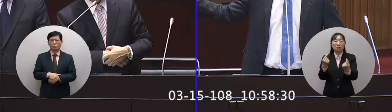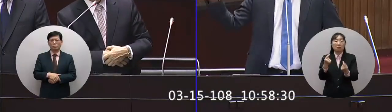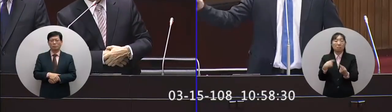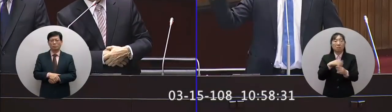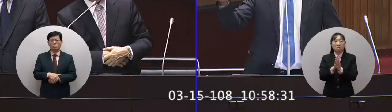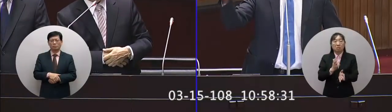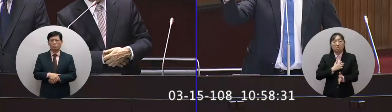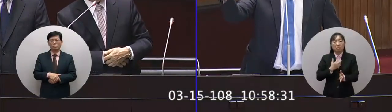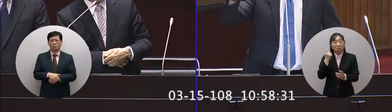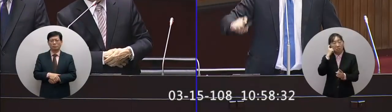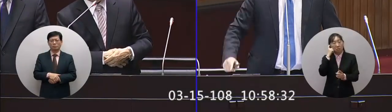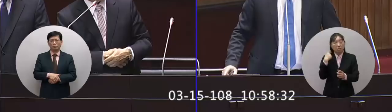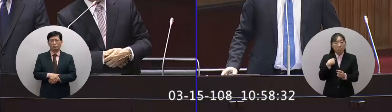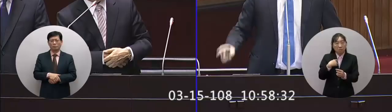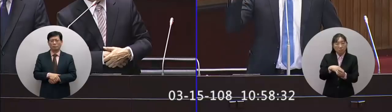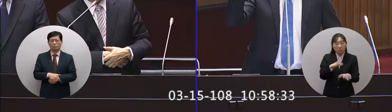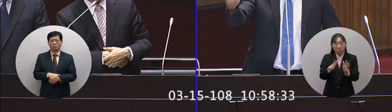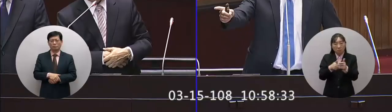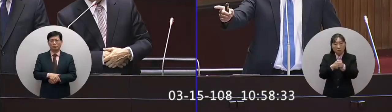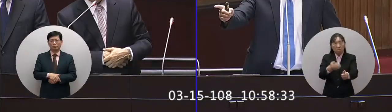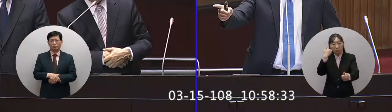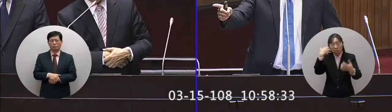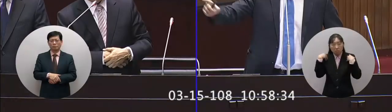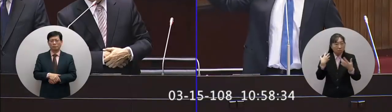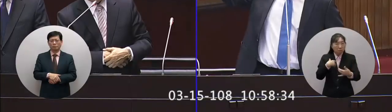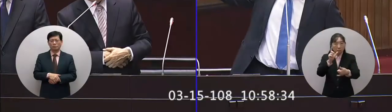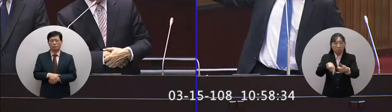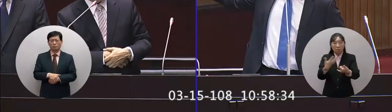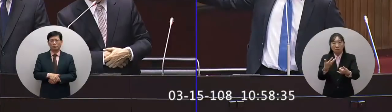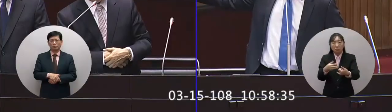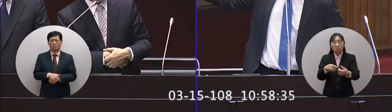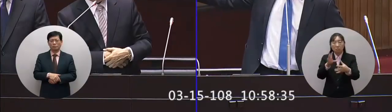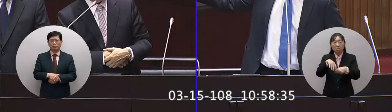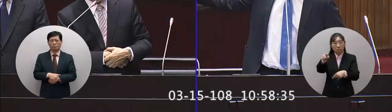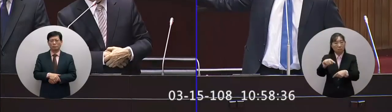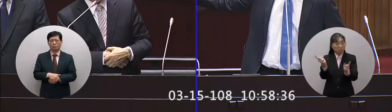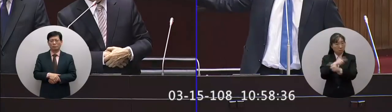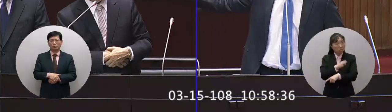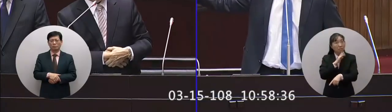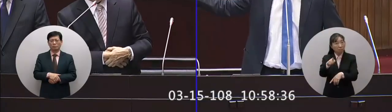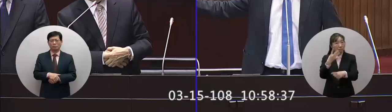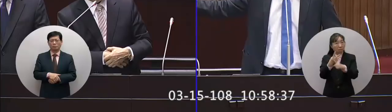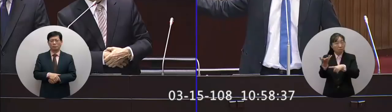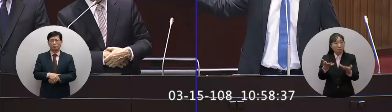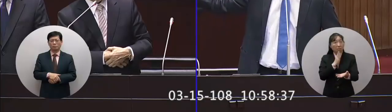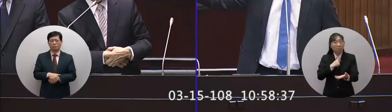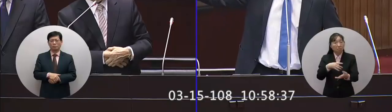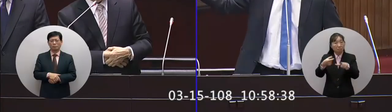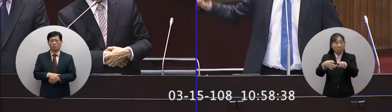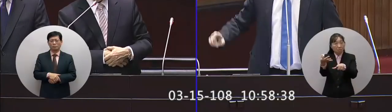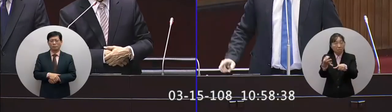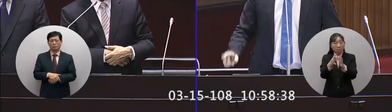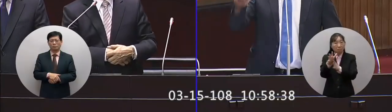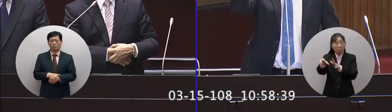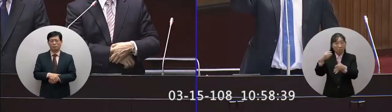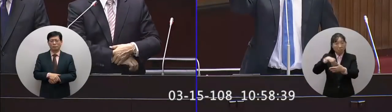愤怒，开始追究责任，特别是这一种算不算是业务上面侵占公款的贪污